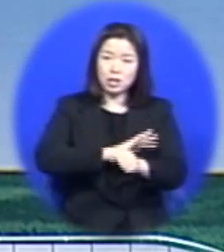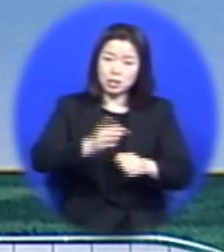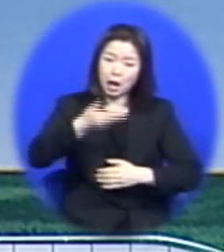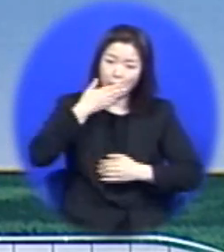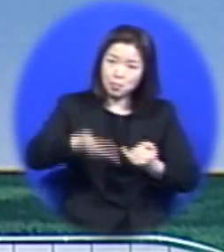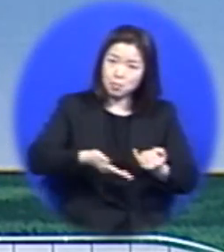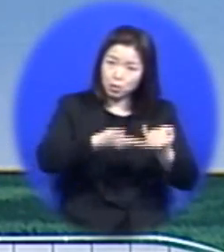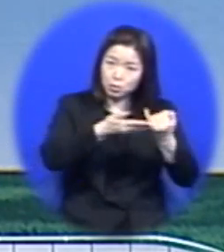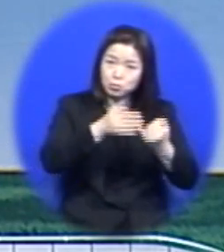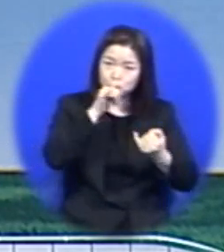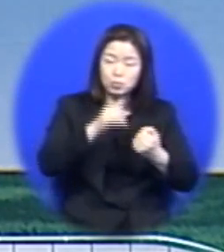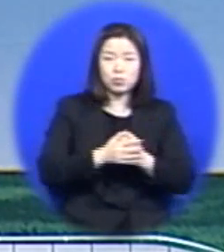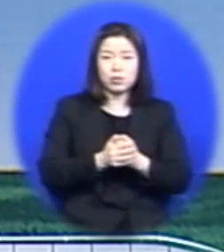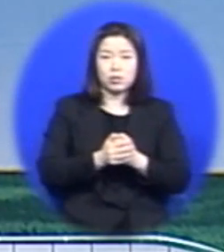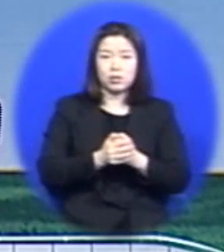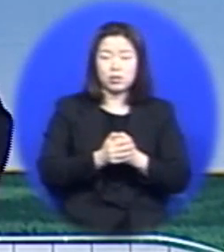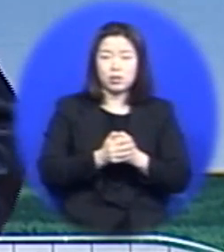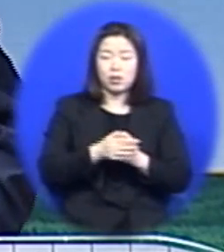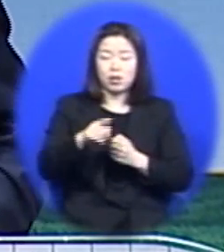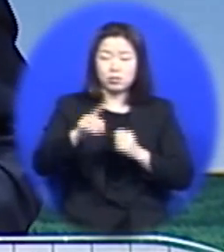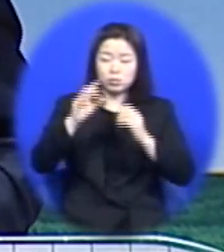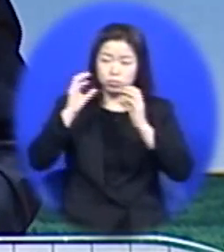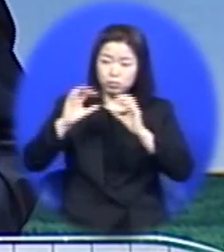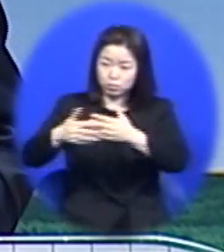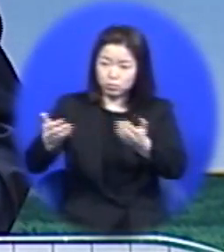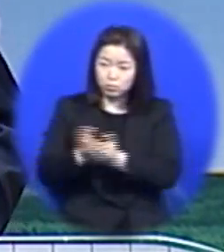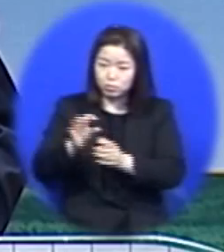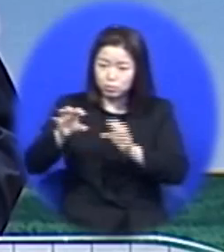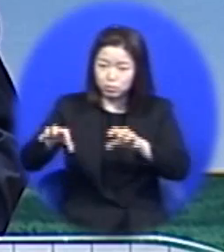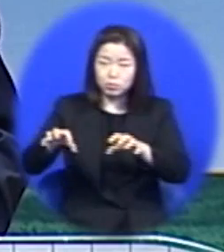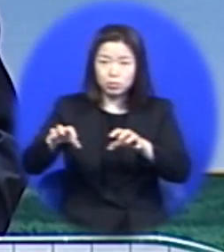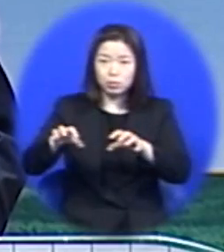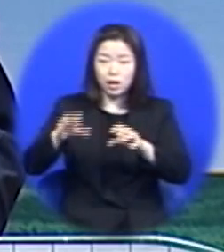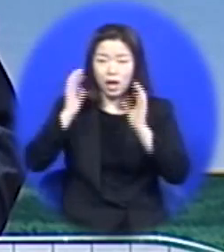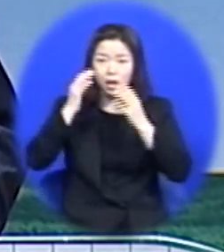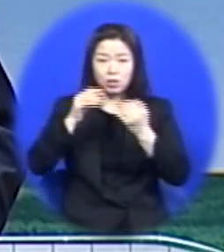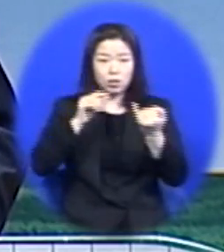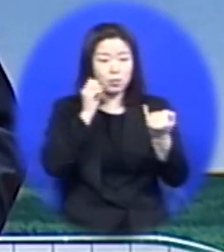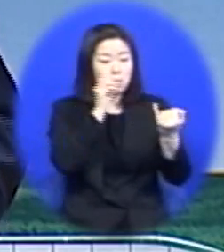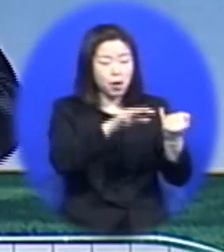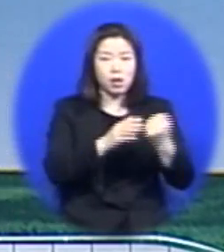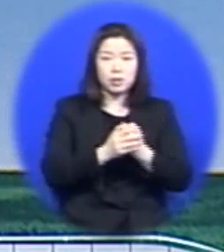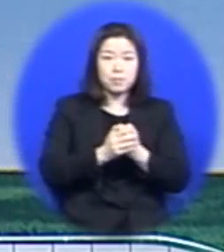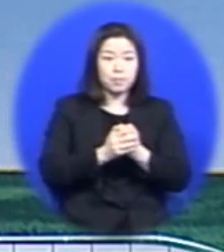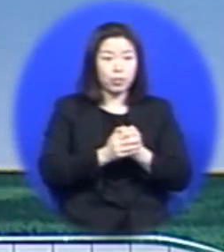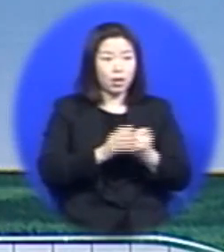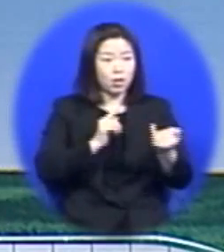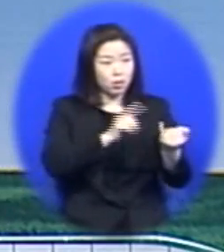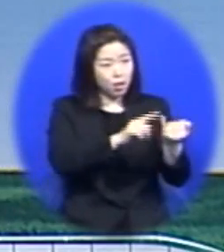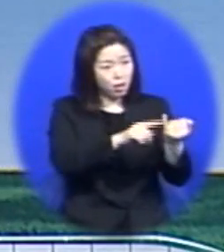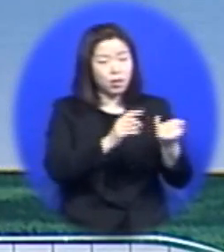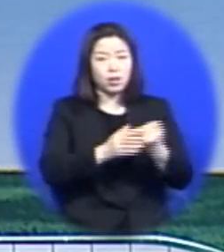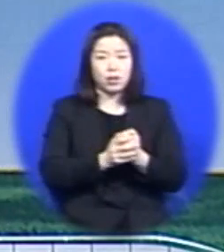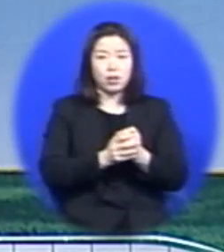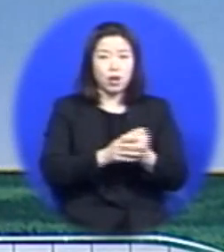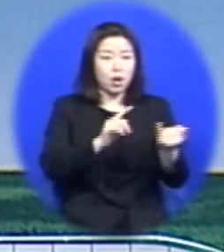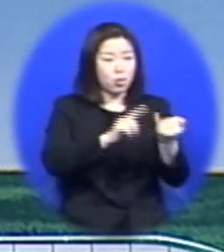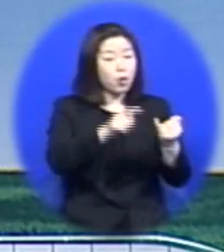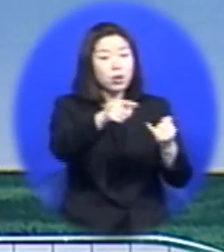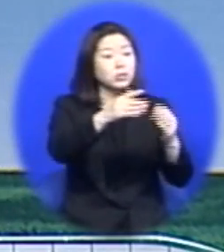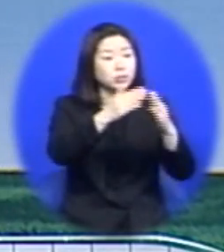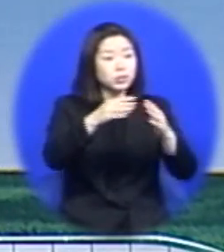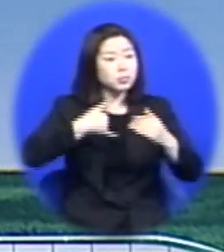해. 그 동네 아이가 이 소녀에게 말합니다. 야! 너 그 집